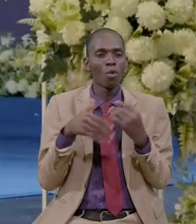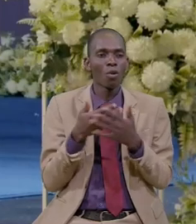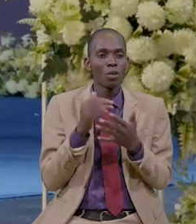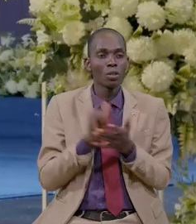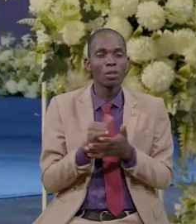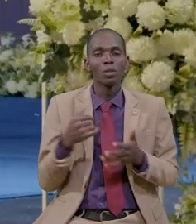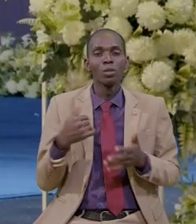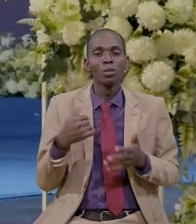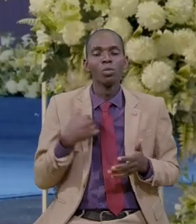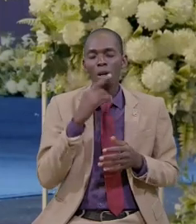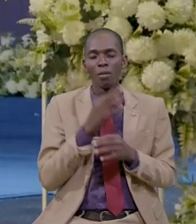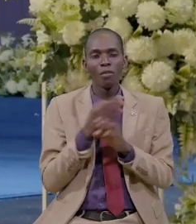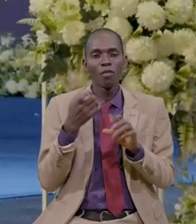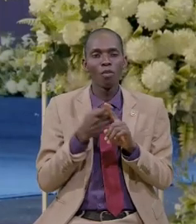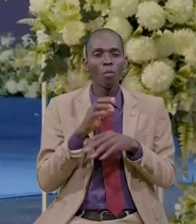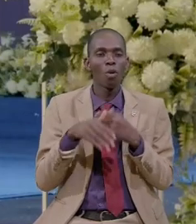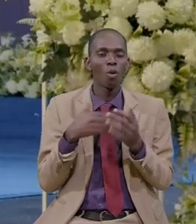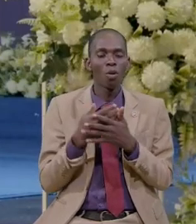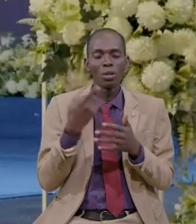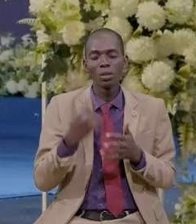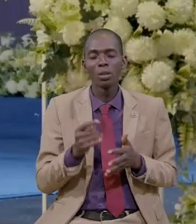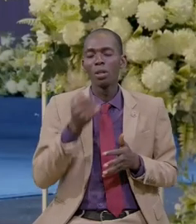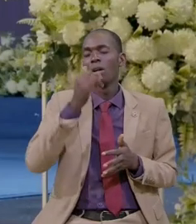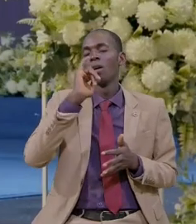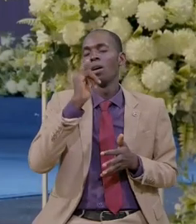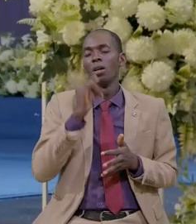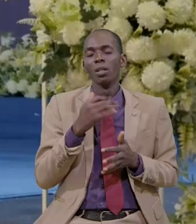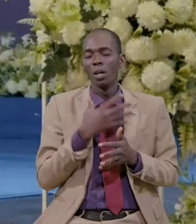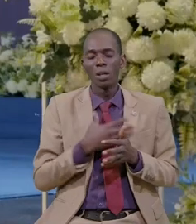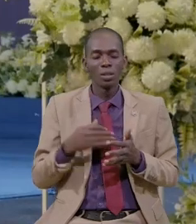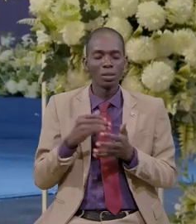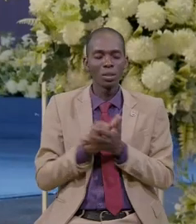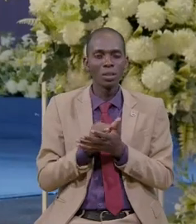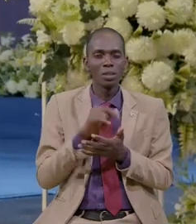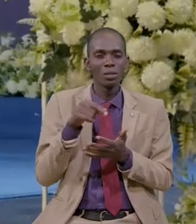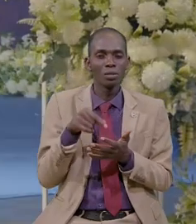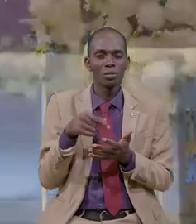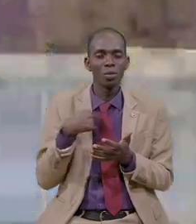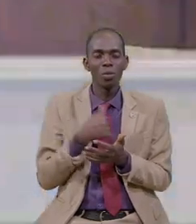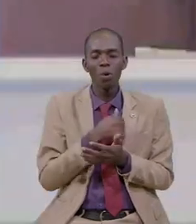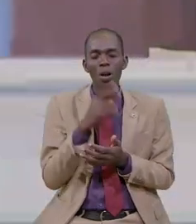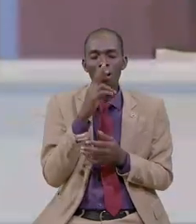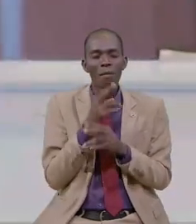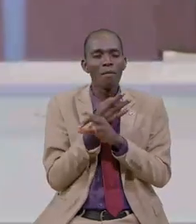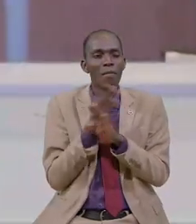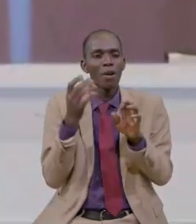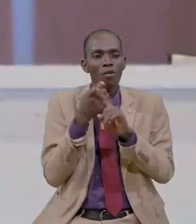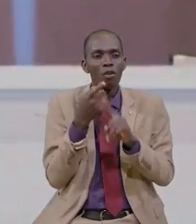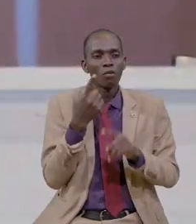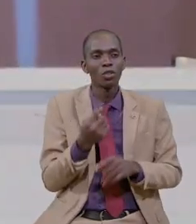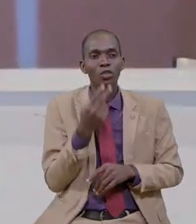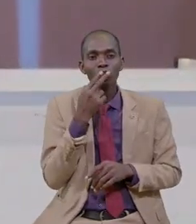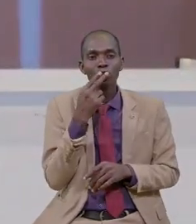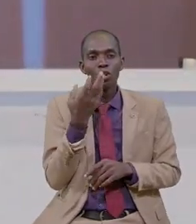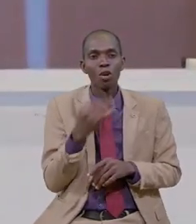bouteilles, de l'alcool qui donne aux gens une autre pensée. Nous sommes libérés de la fumée, de